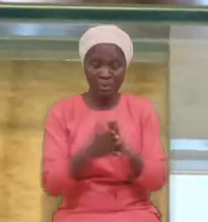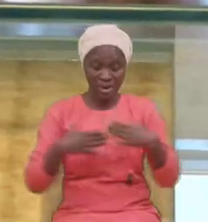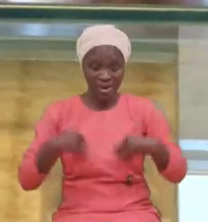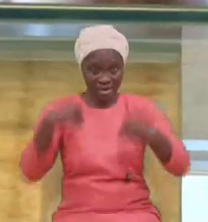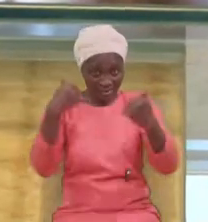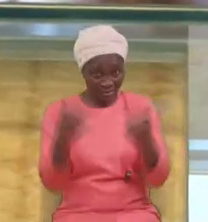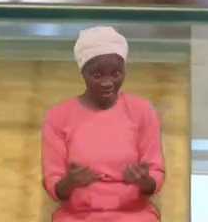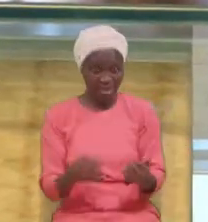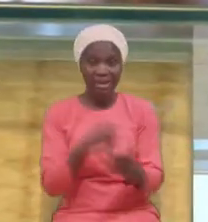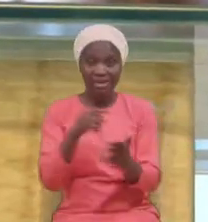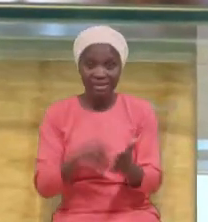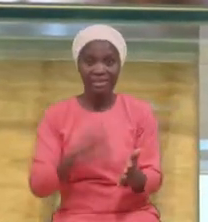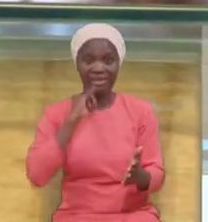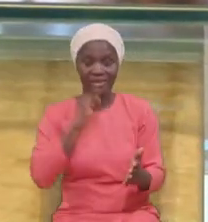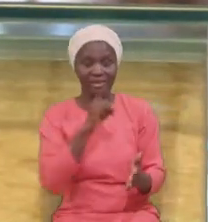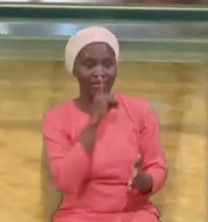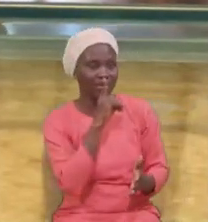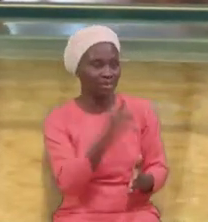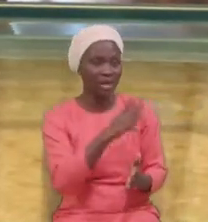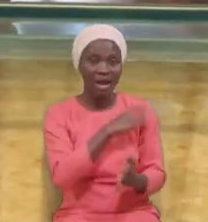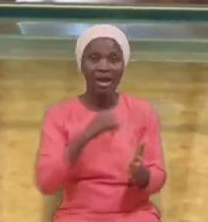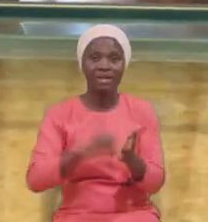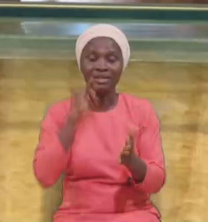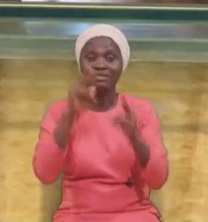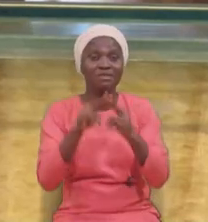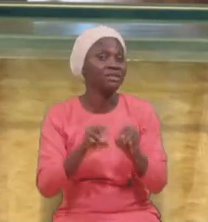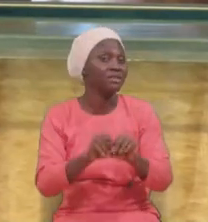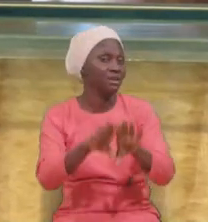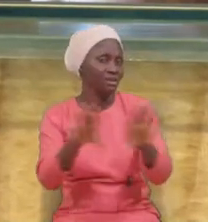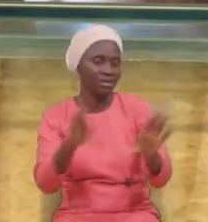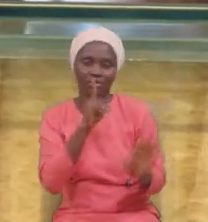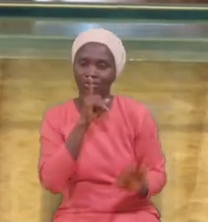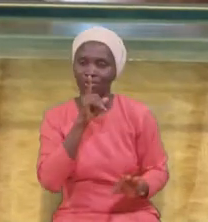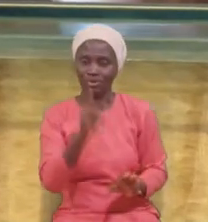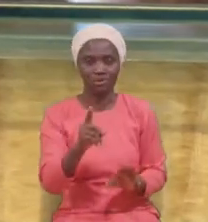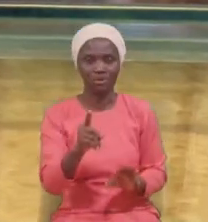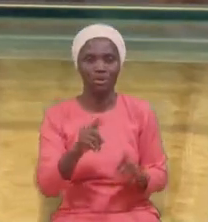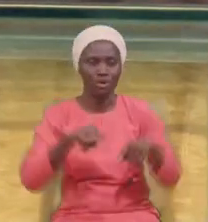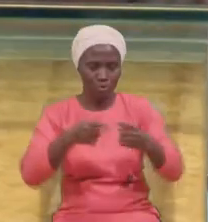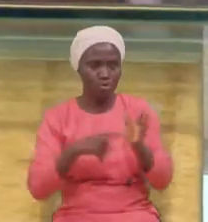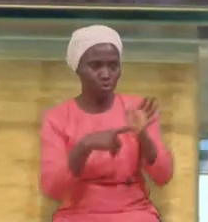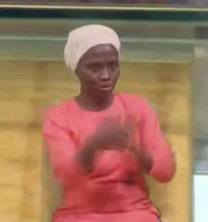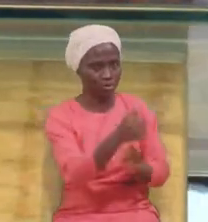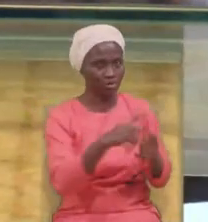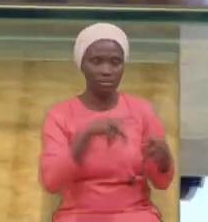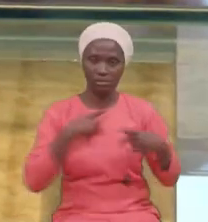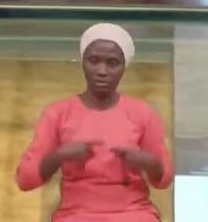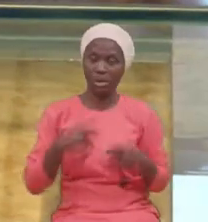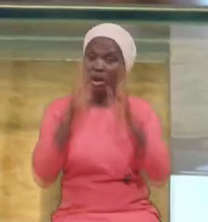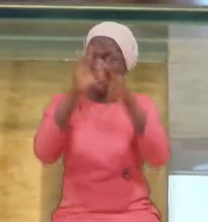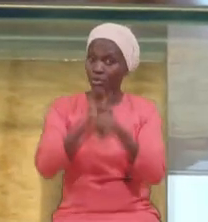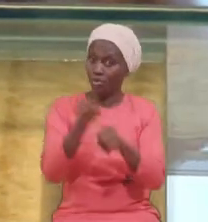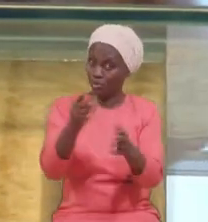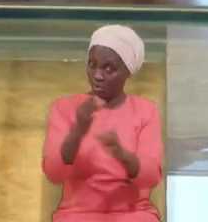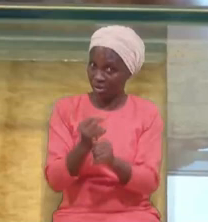lisse. Ceci est réel. Ceci est vérifiable. Va te montrer au sacrificateur. Le